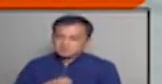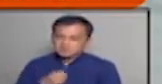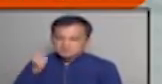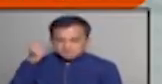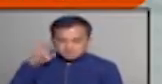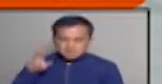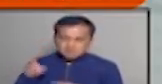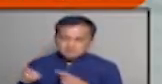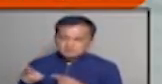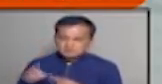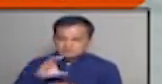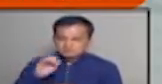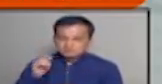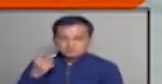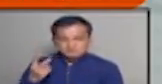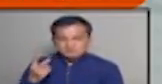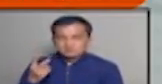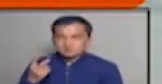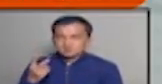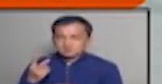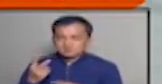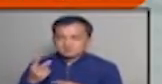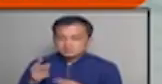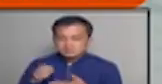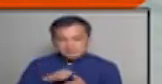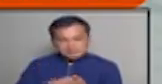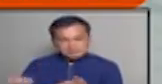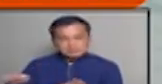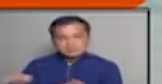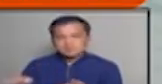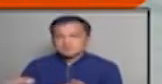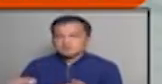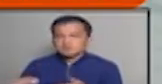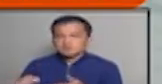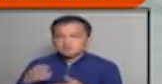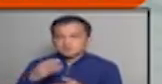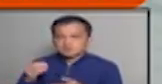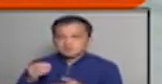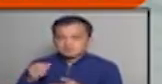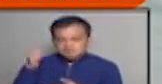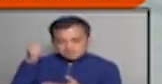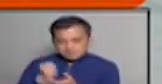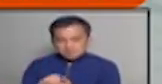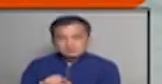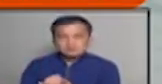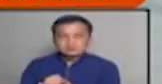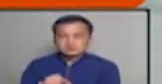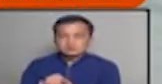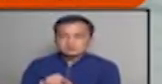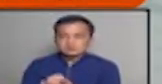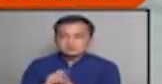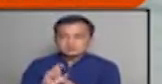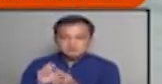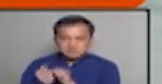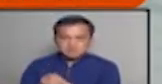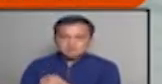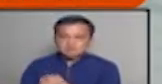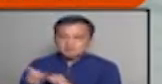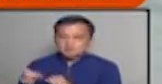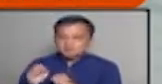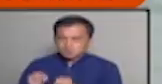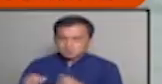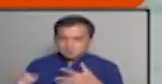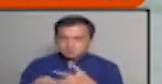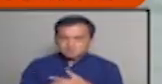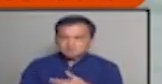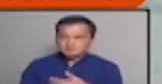yung pong CCTV na binura na, at saka yung pong dry seal na pinalitan na. Pwede ba natin sampahan